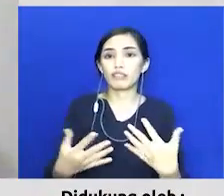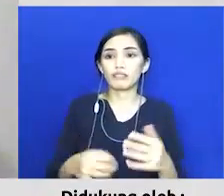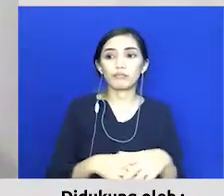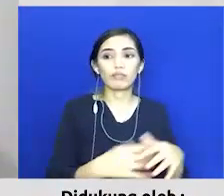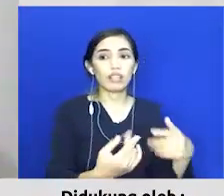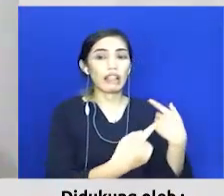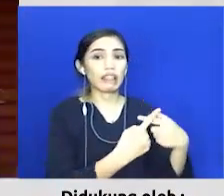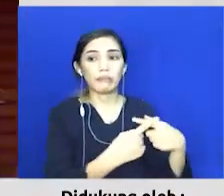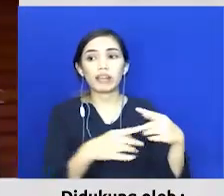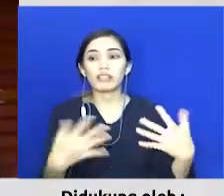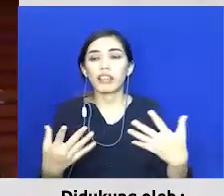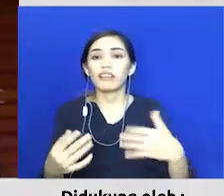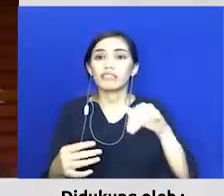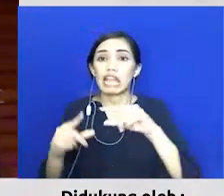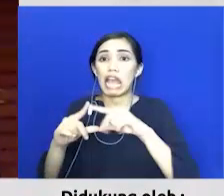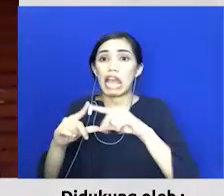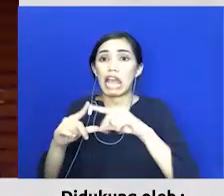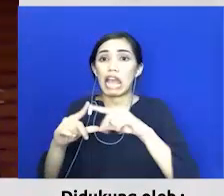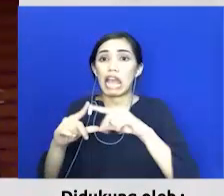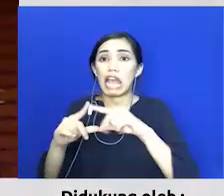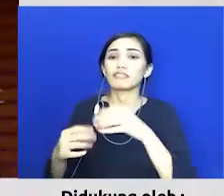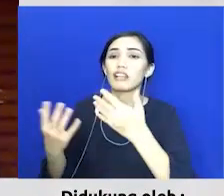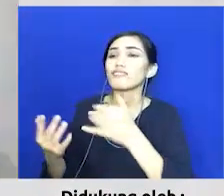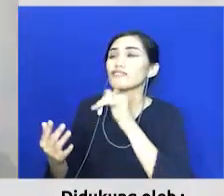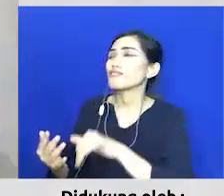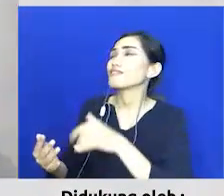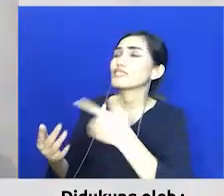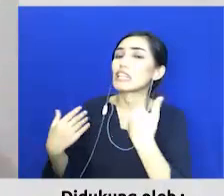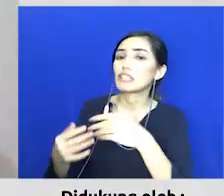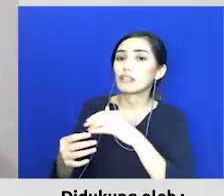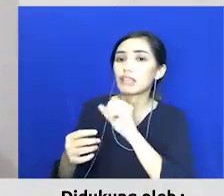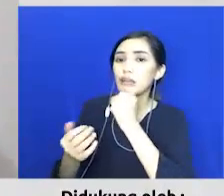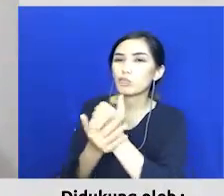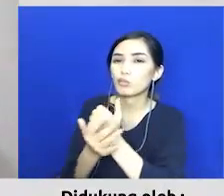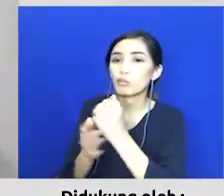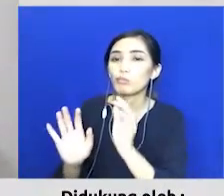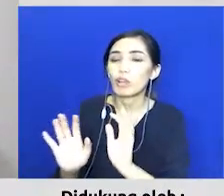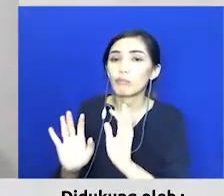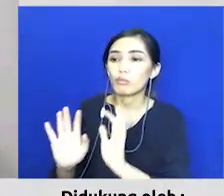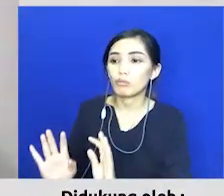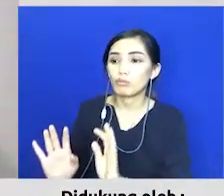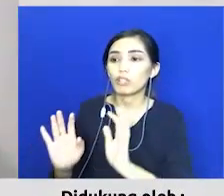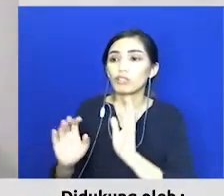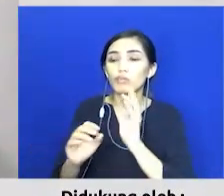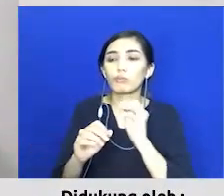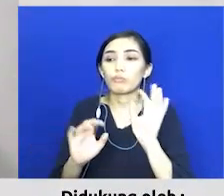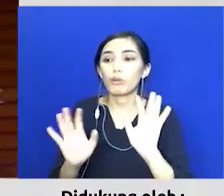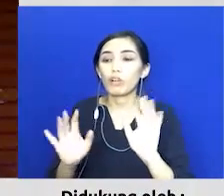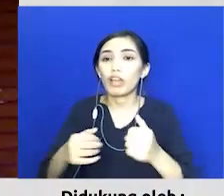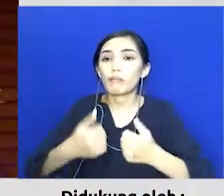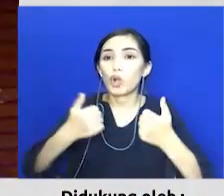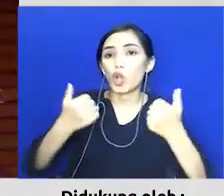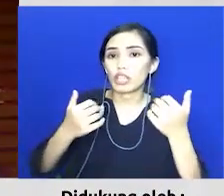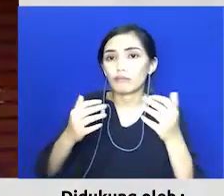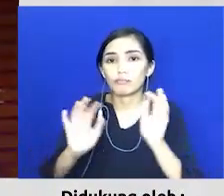mengglorifikasi dulu gitu, tapi itu memang satu hal dulu gitu. 50-an itu dari apa yang saya baca ya Pak, gitu, memang